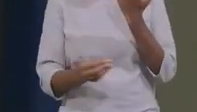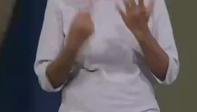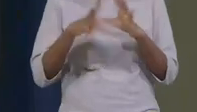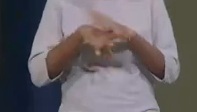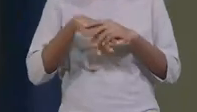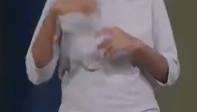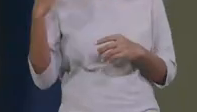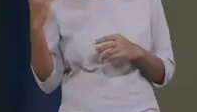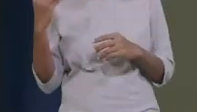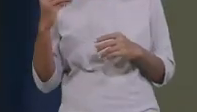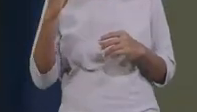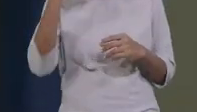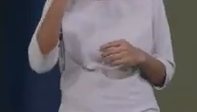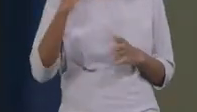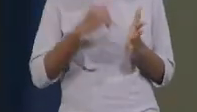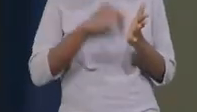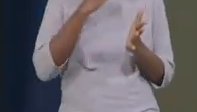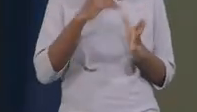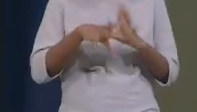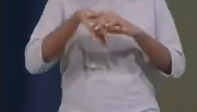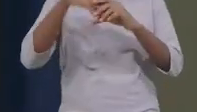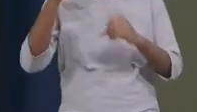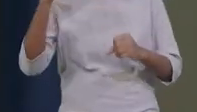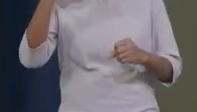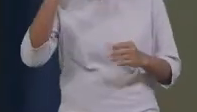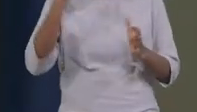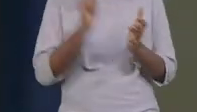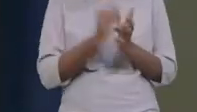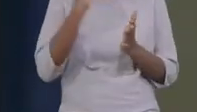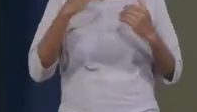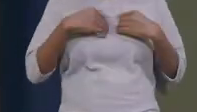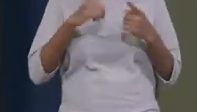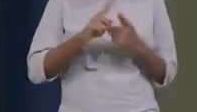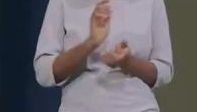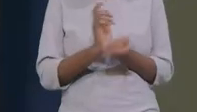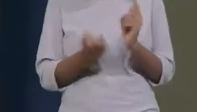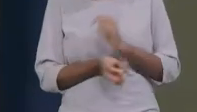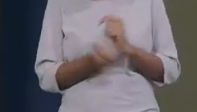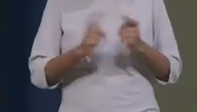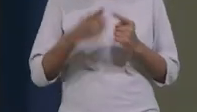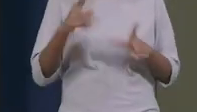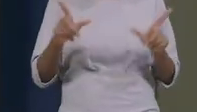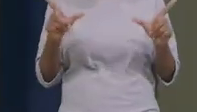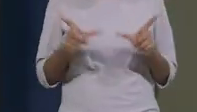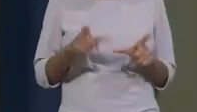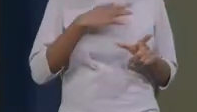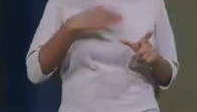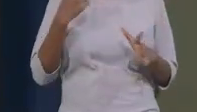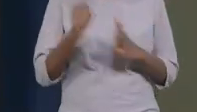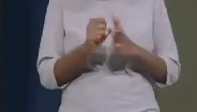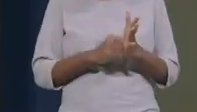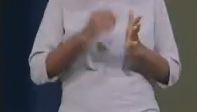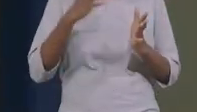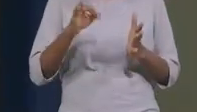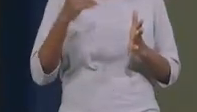copie pas l'homme extérieur. C'est l'homme extérieur qui doit s'ajuster au niveau et